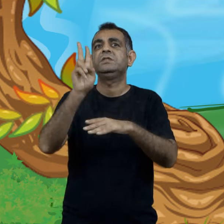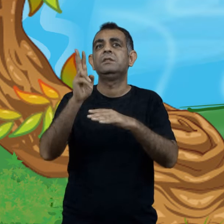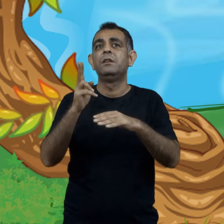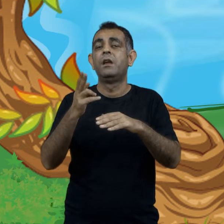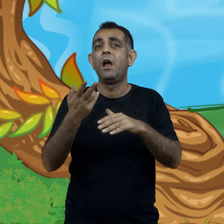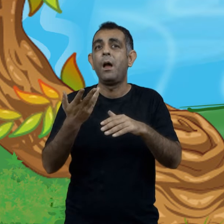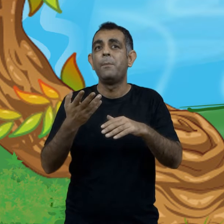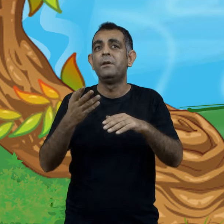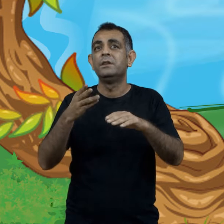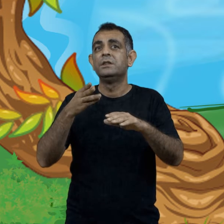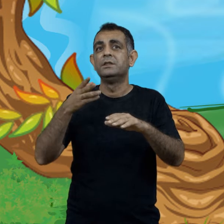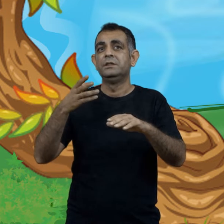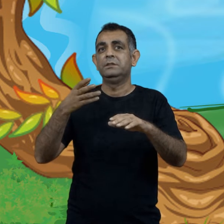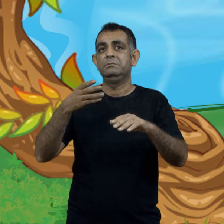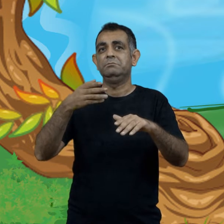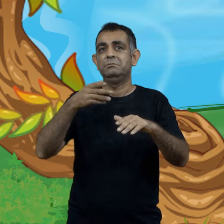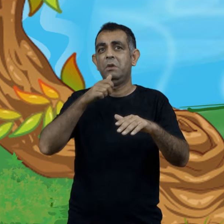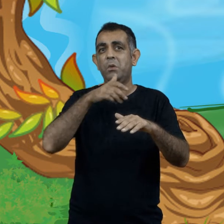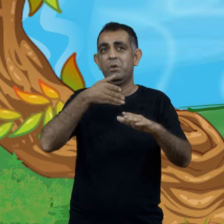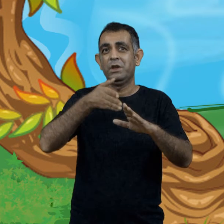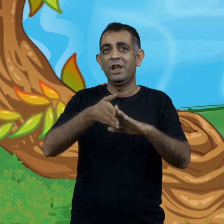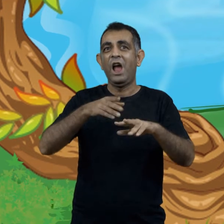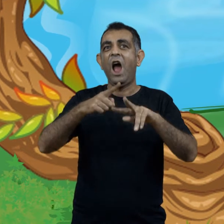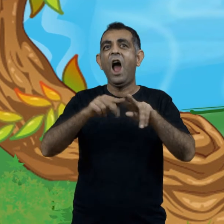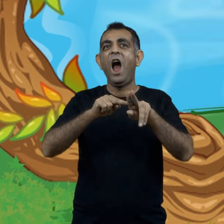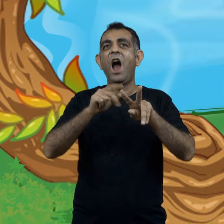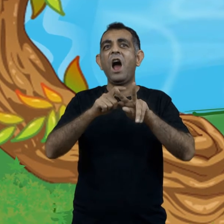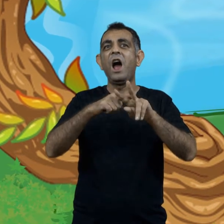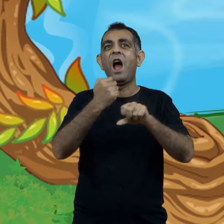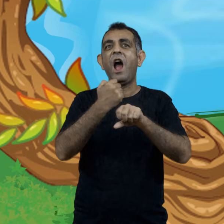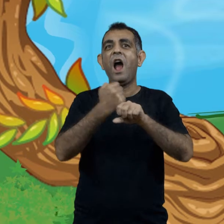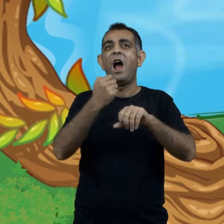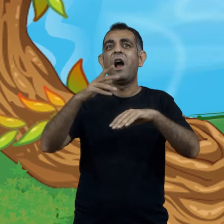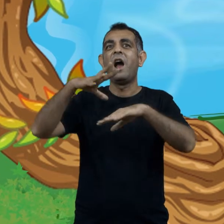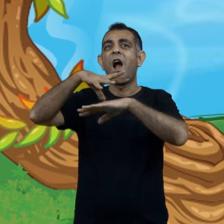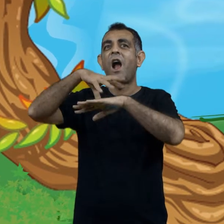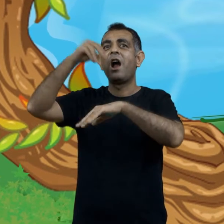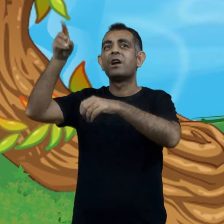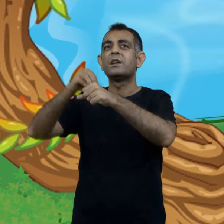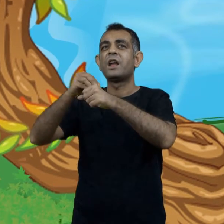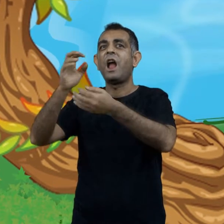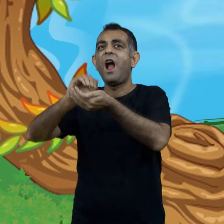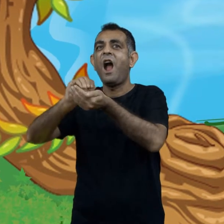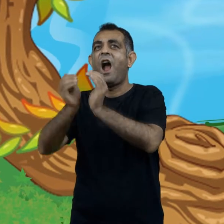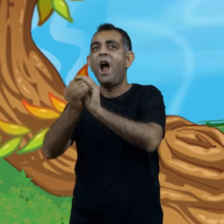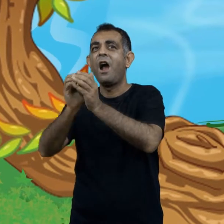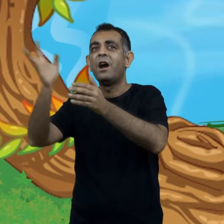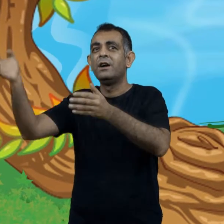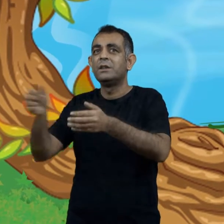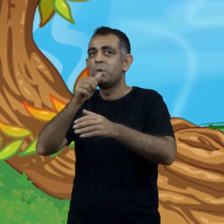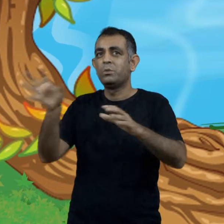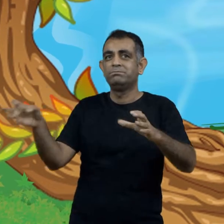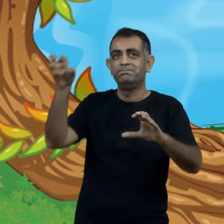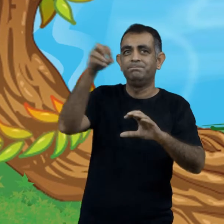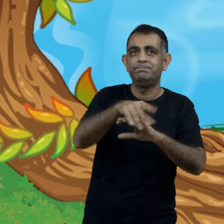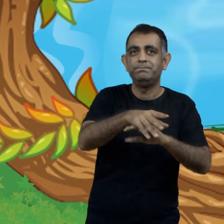bejini çıkarmak için ters akan çayının içine Akdağ kayak merkezindeki kardan getirmeli, sonra onu